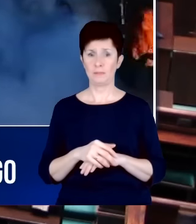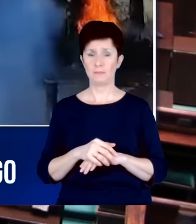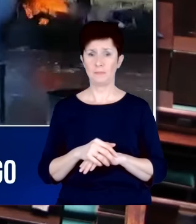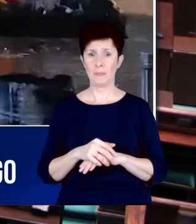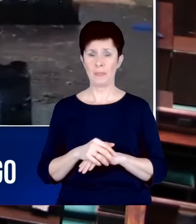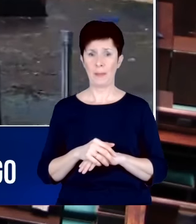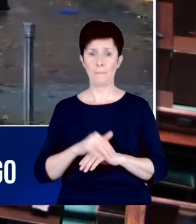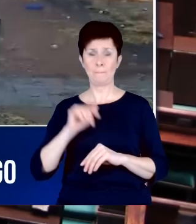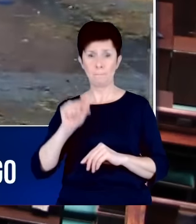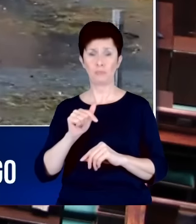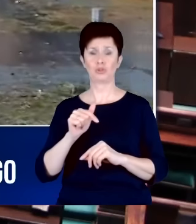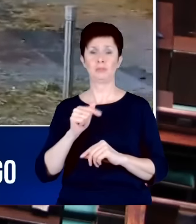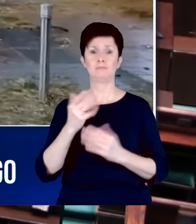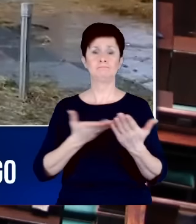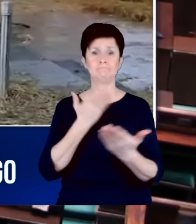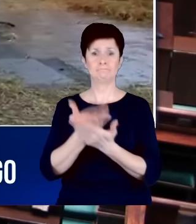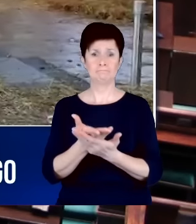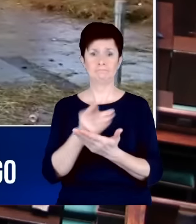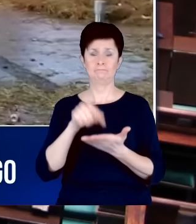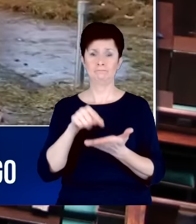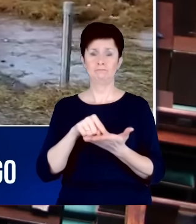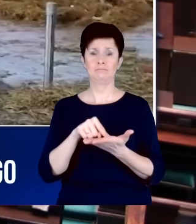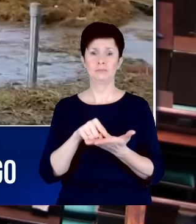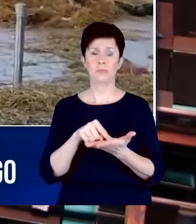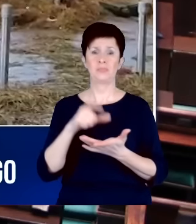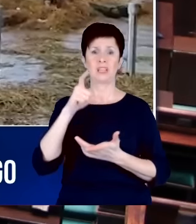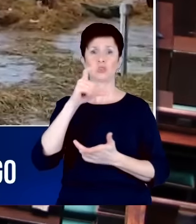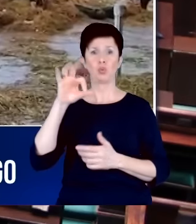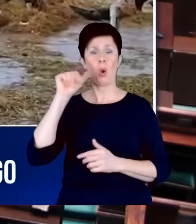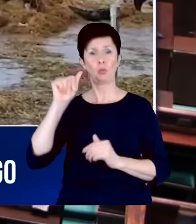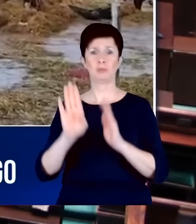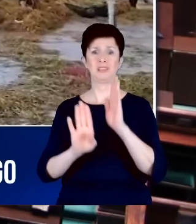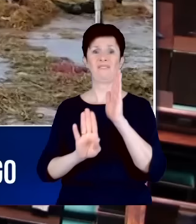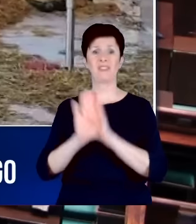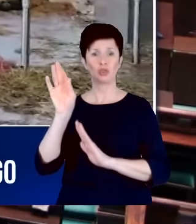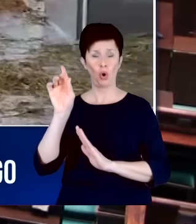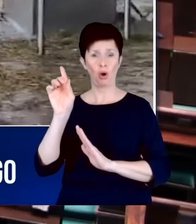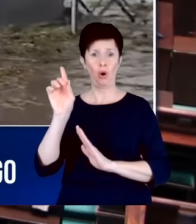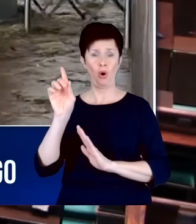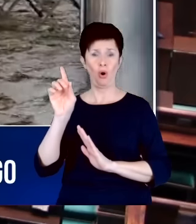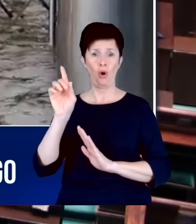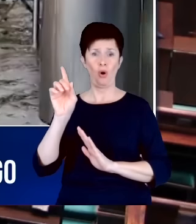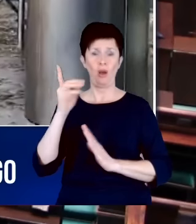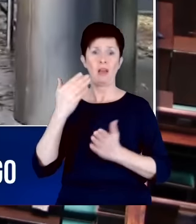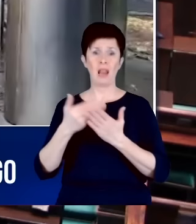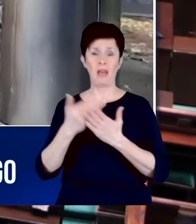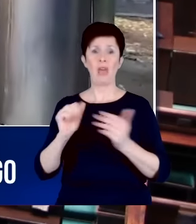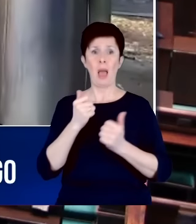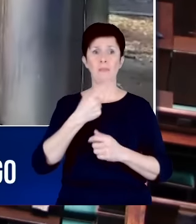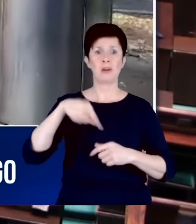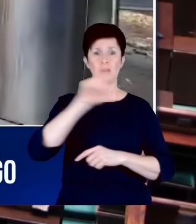wobec tego, aby te cła były na tyle wysokie, aby tą konkurencyjność na europejskim rynku utrzymać.